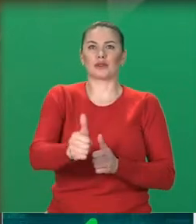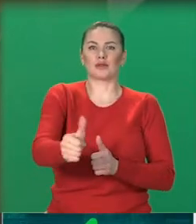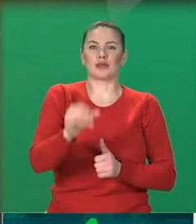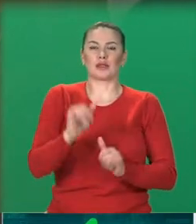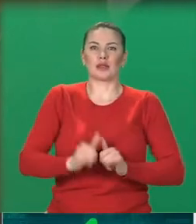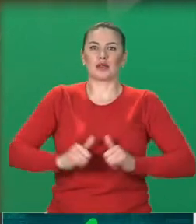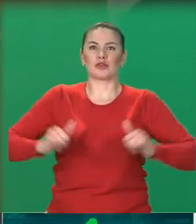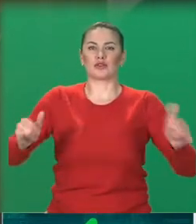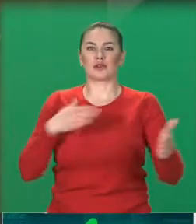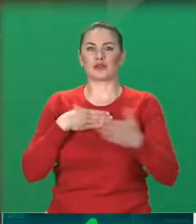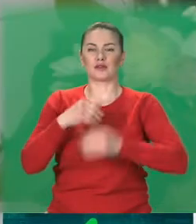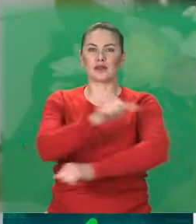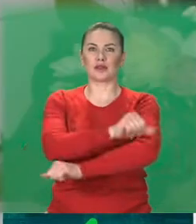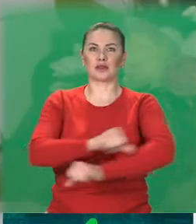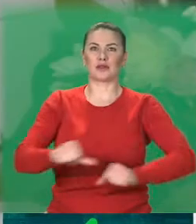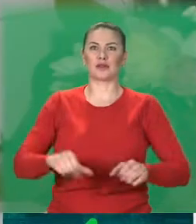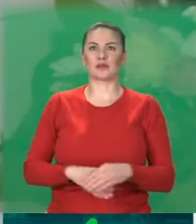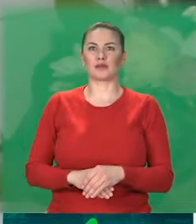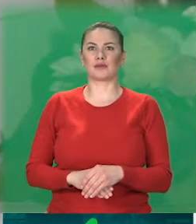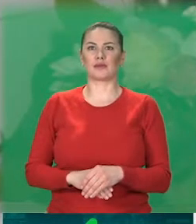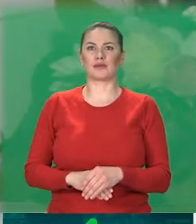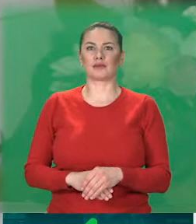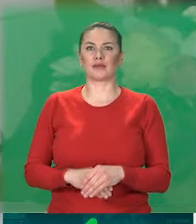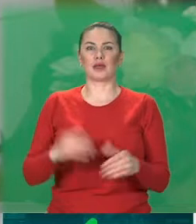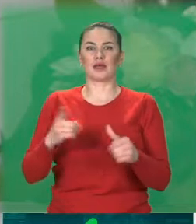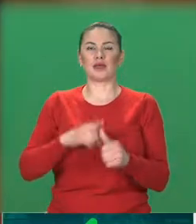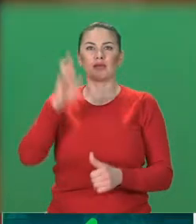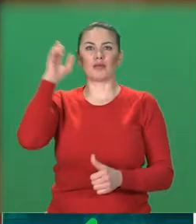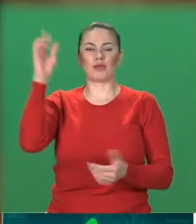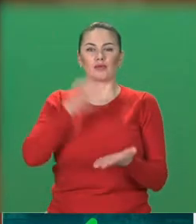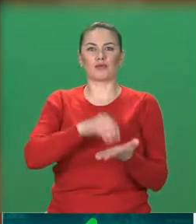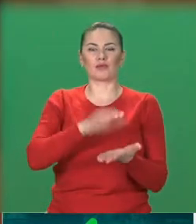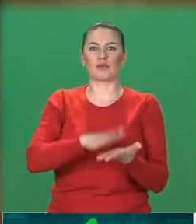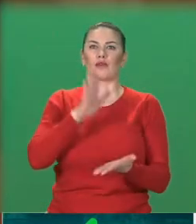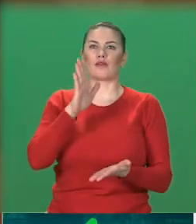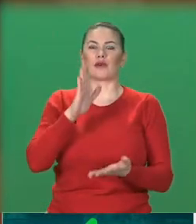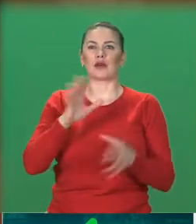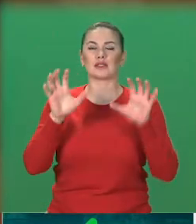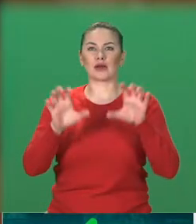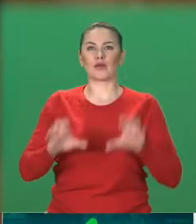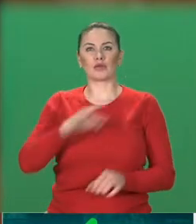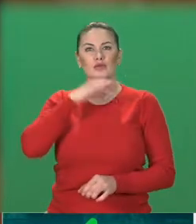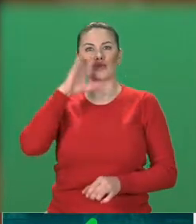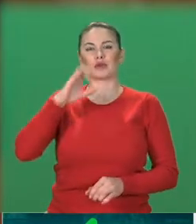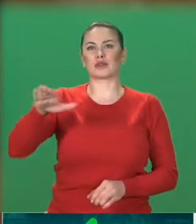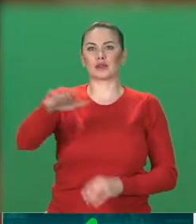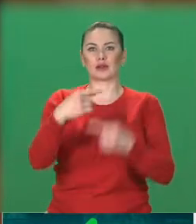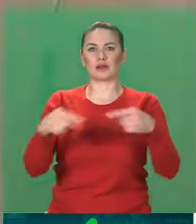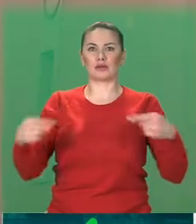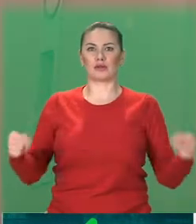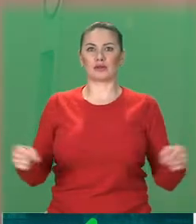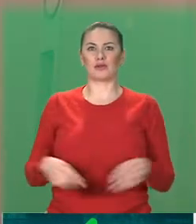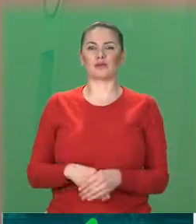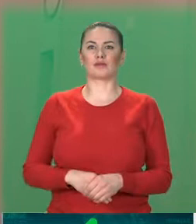они расширяли границы. Имя Бога внесено в законы многих стран. Нерушимая связь между народом и религией существовала всегда